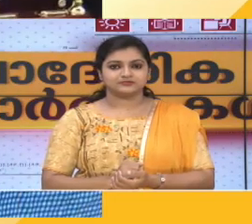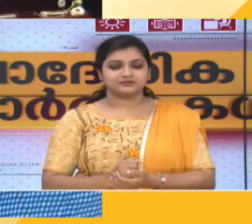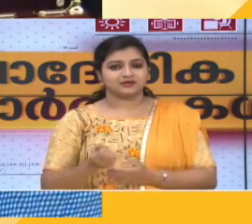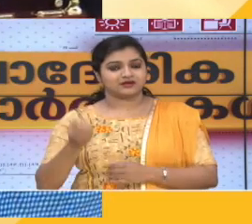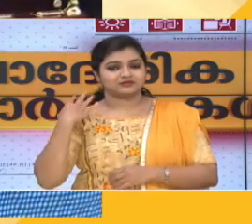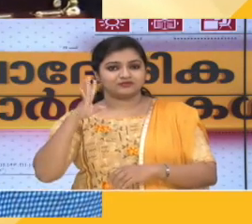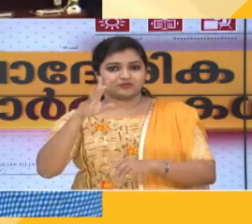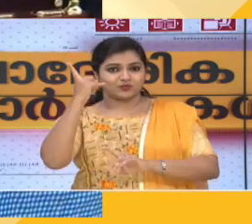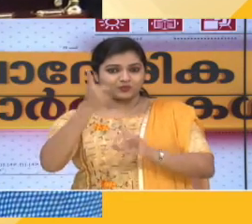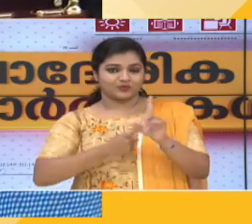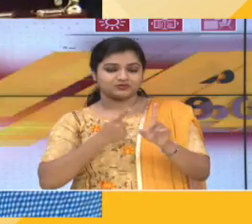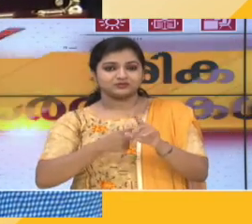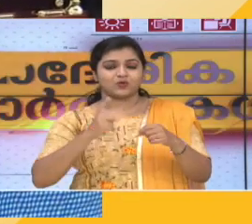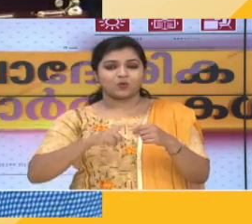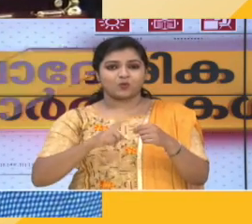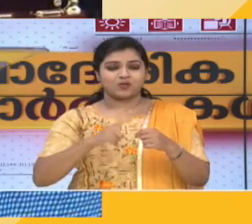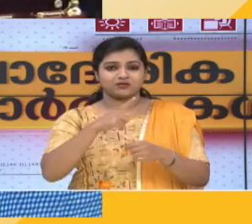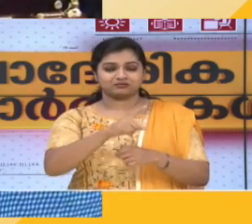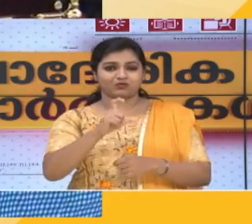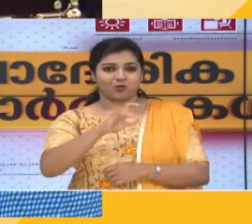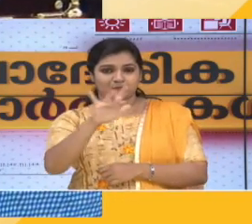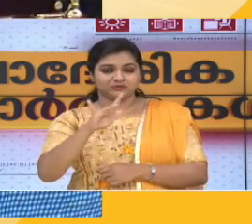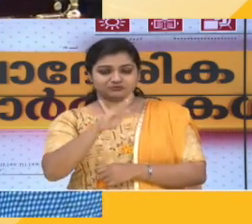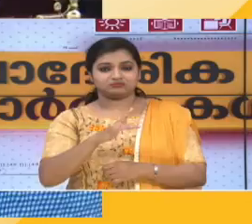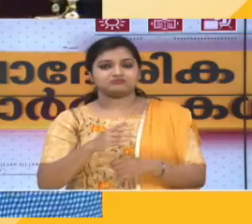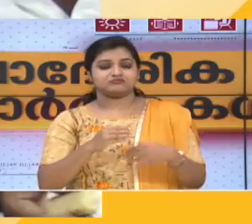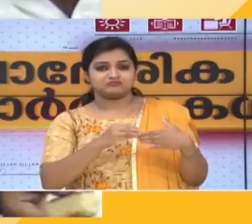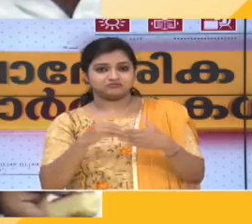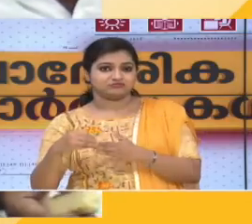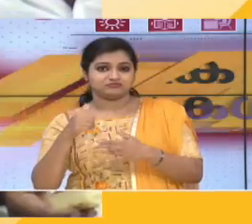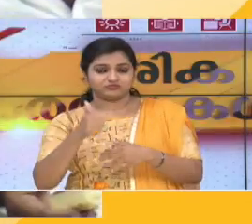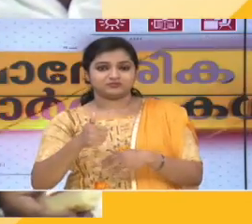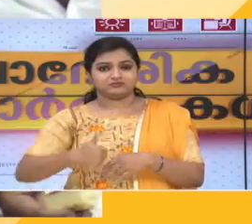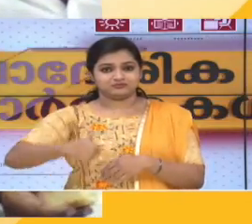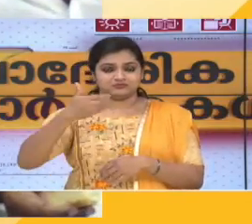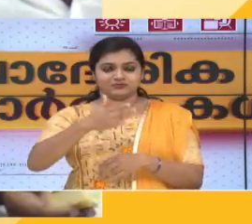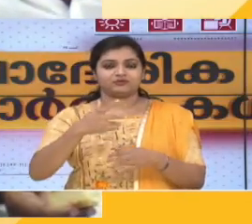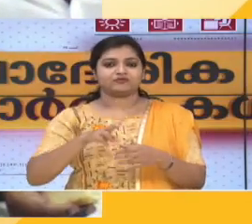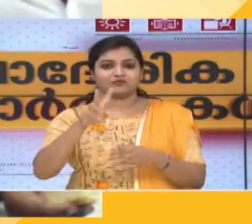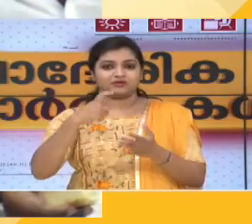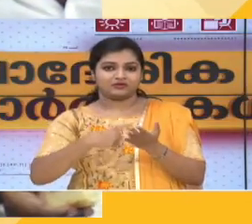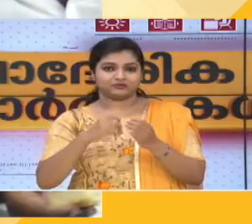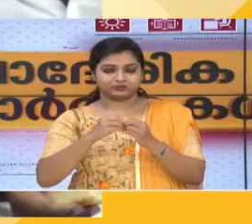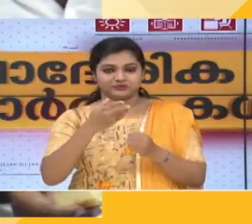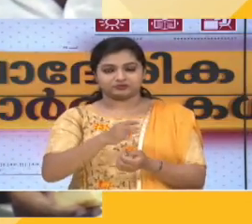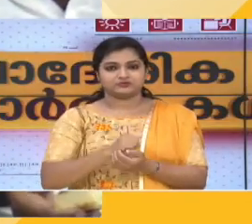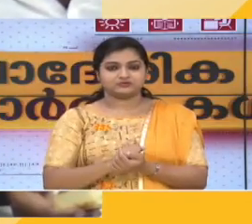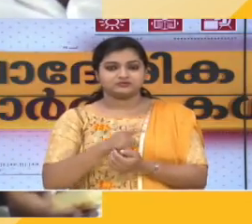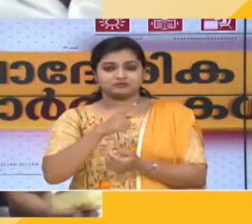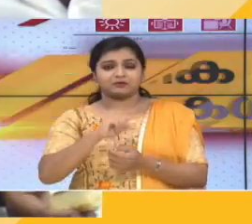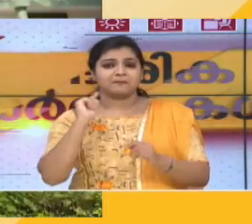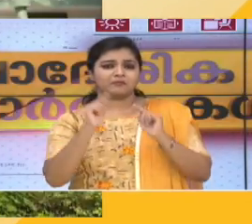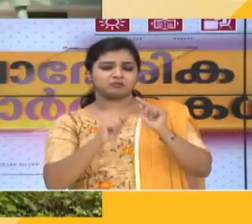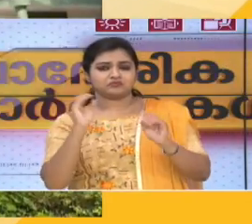കഴിഞ്ഞ 4 വർഷം കൊല്ലം നഗരസഭയ്ക്ക് ചടുല നേതൃത്വം നൽകിയ നേതാവാണ് വി രാജേന്ദ്രബാബു. ആക്ഷേപങ്ങളില്ലാത്ത ഭരണമായിരുന്നു രാജേന്ദ്രബാബുവിന്റെ